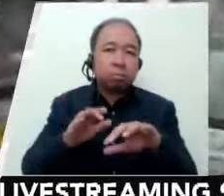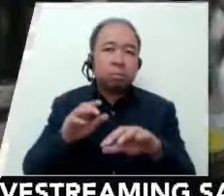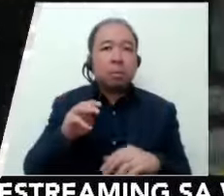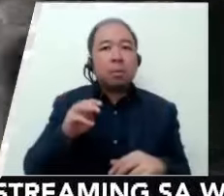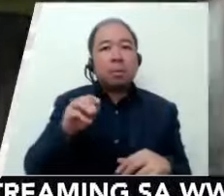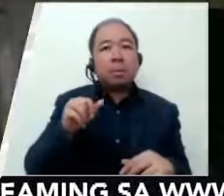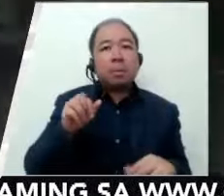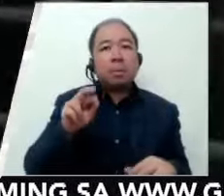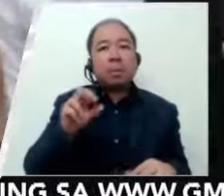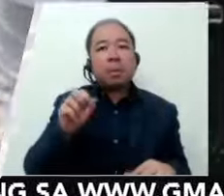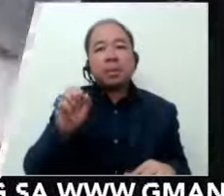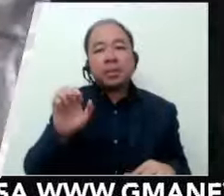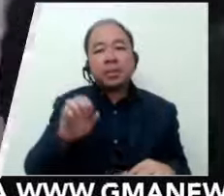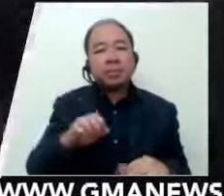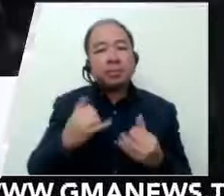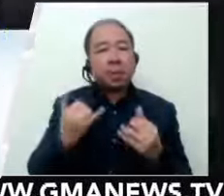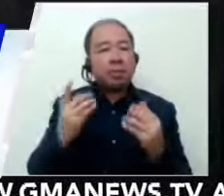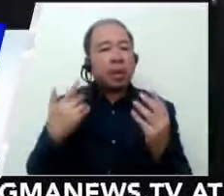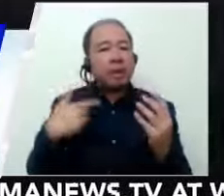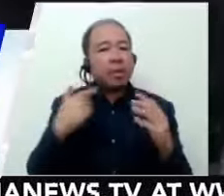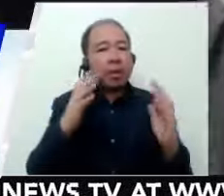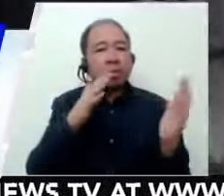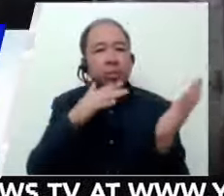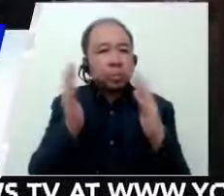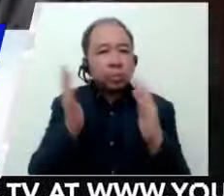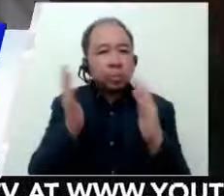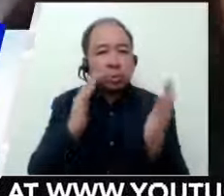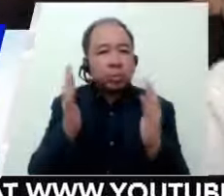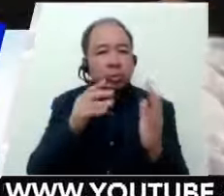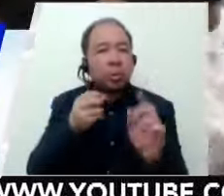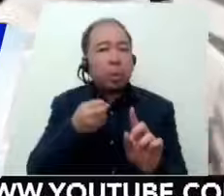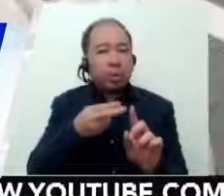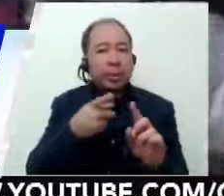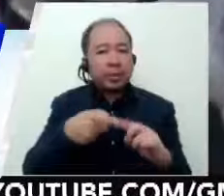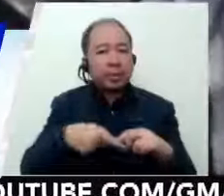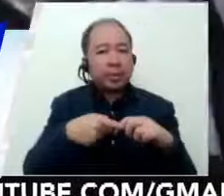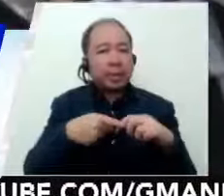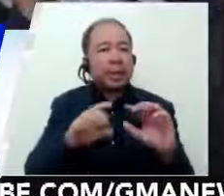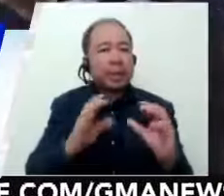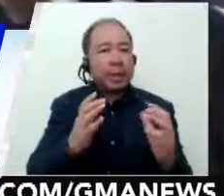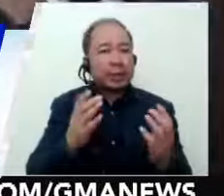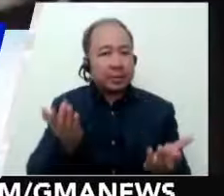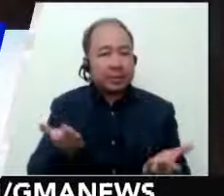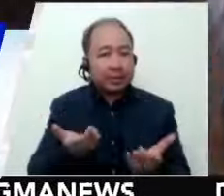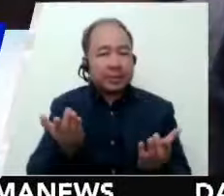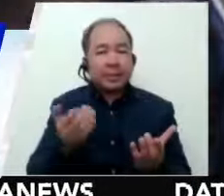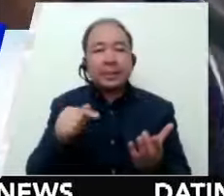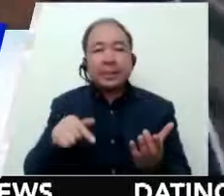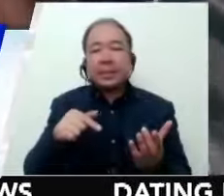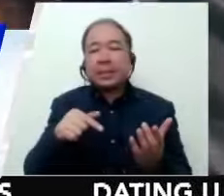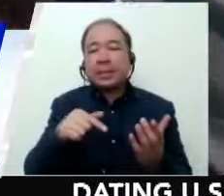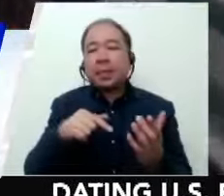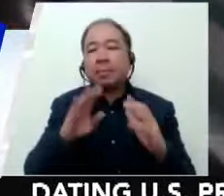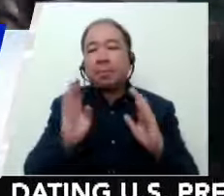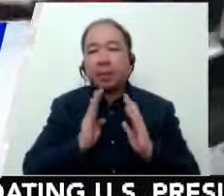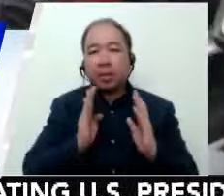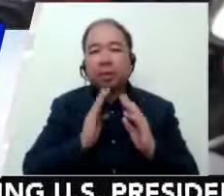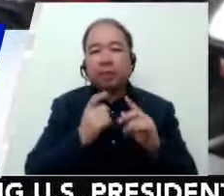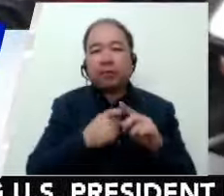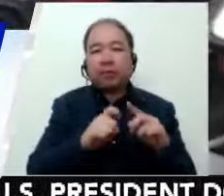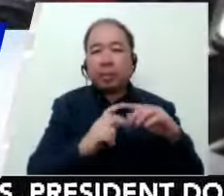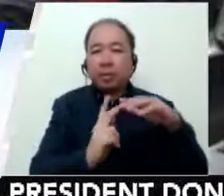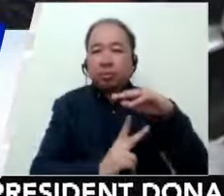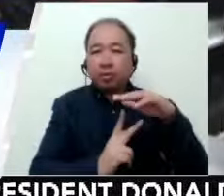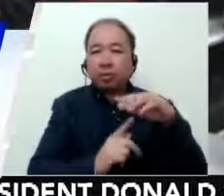Dahil sa nakataas na wind signal, otomatikong nagsuspende ng klase dito sa Baguio City kanina mula preschool hanggang senior high school. Alas 3